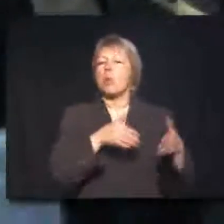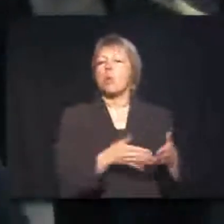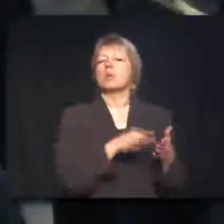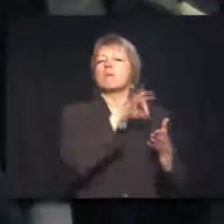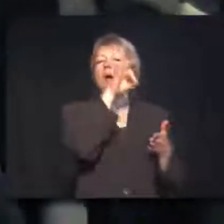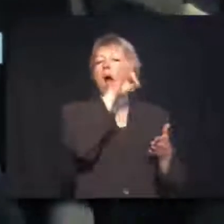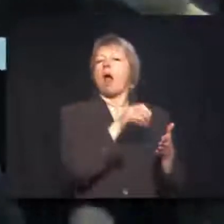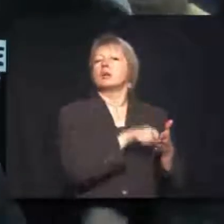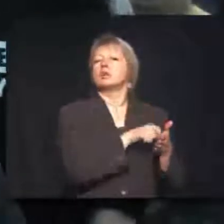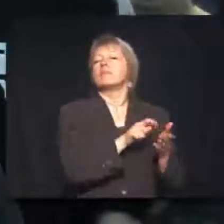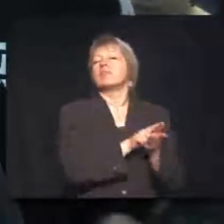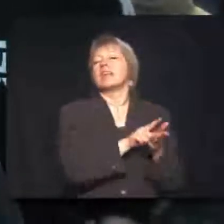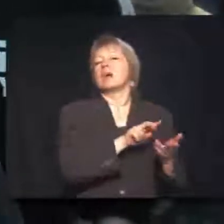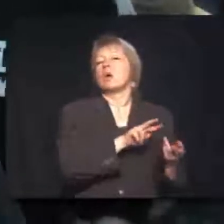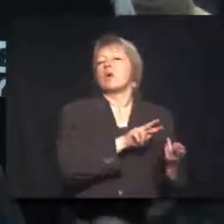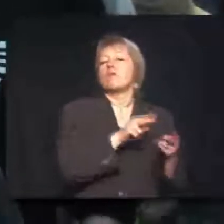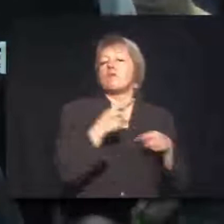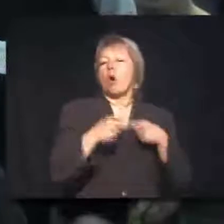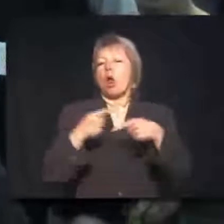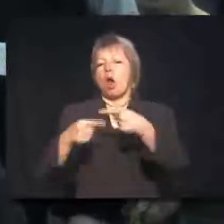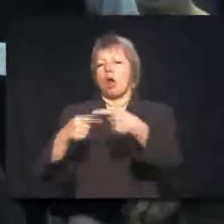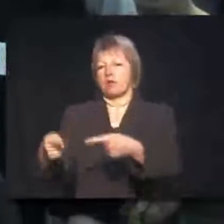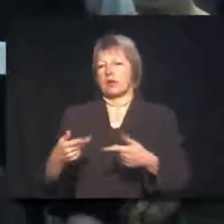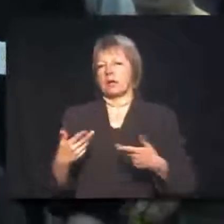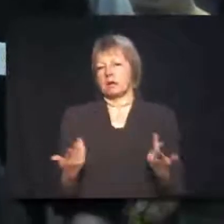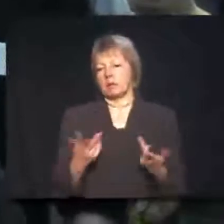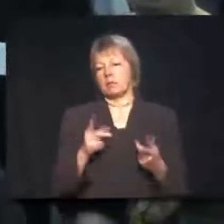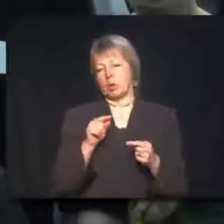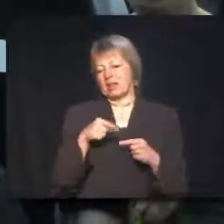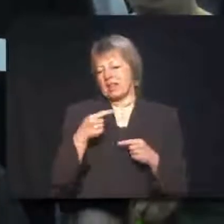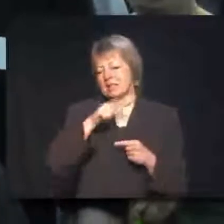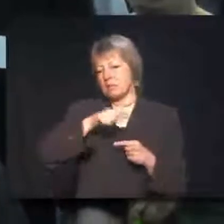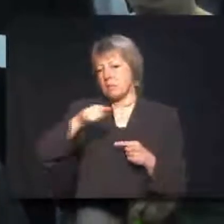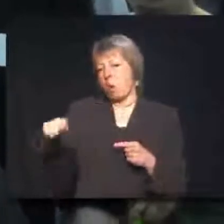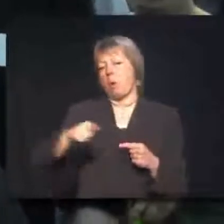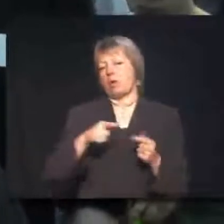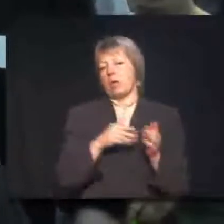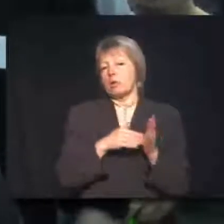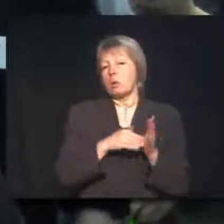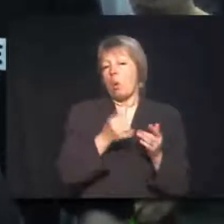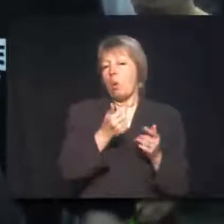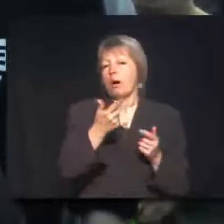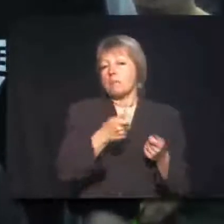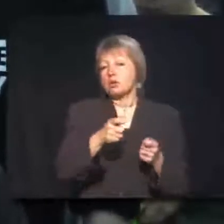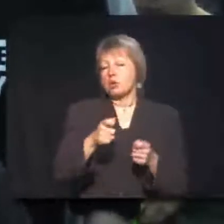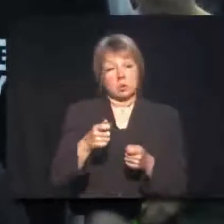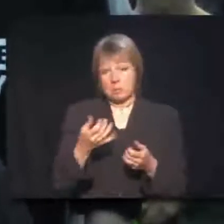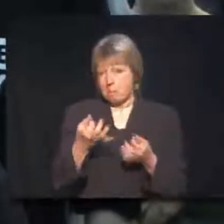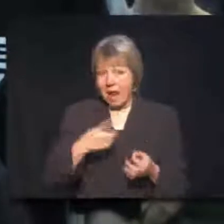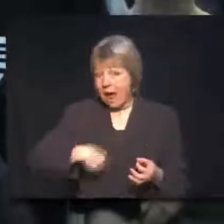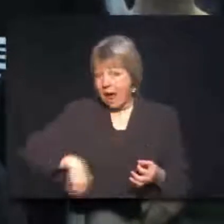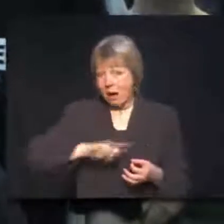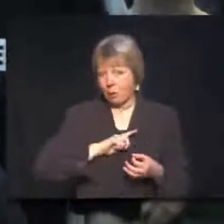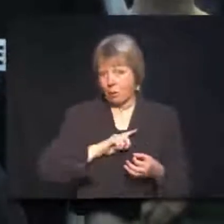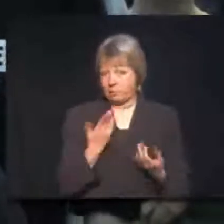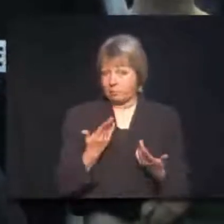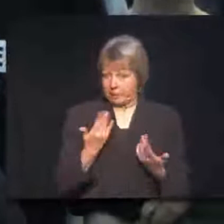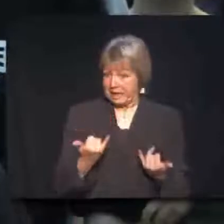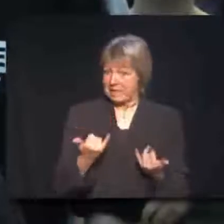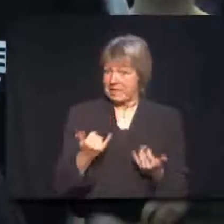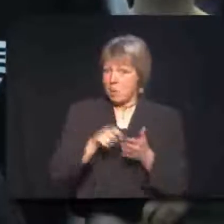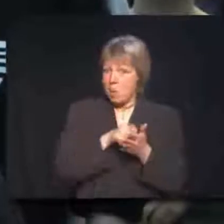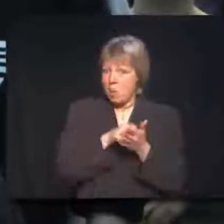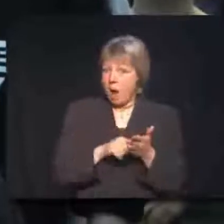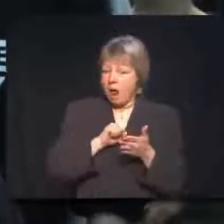benutzen als Übergangslösung das war auch in den nächsten Monaten noch Beschlüsse fassen können ja das wird nämlich nötig sein wir haben ein Wahlkampf die nächsten vier